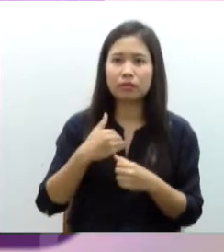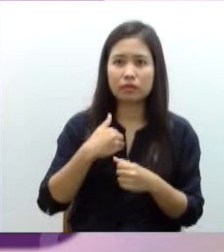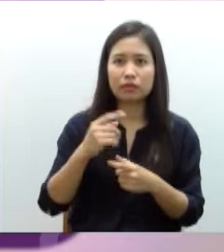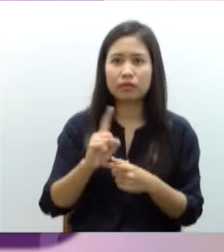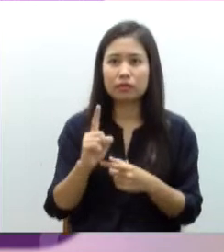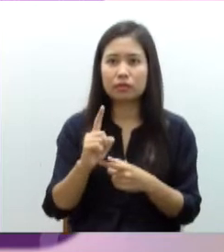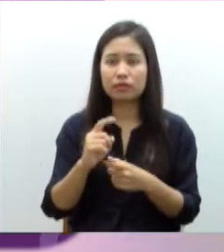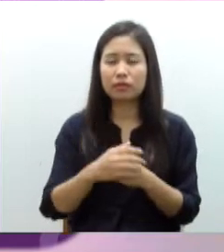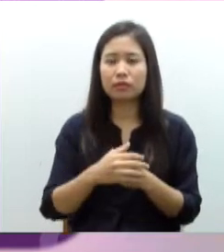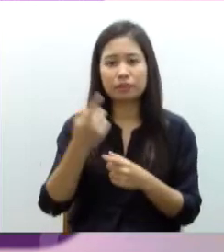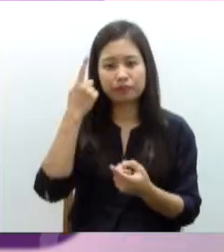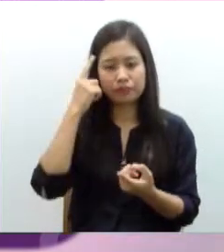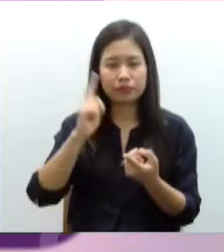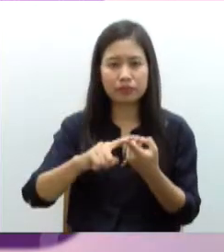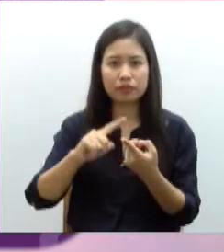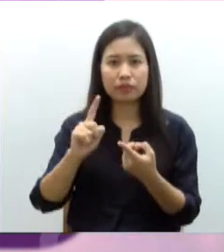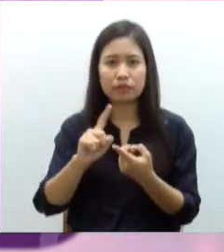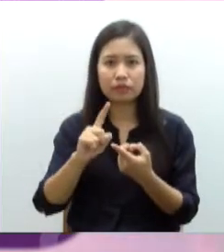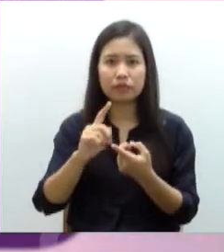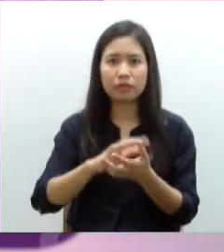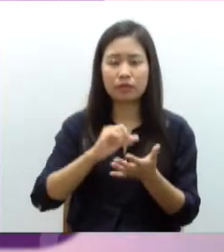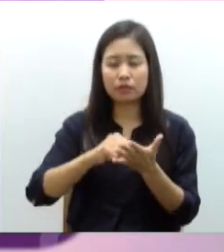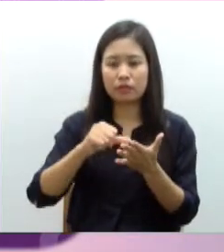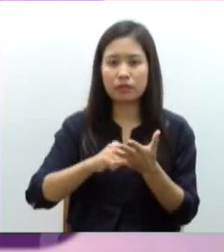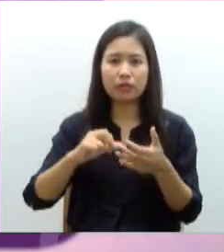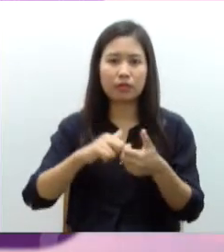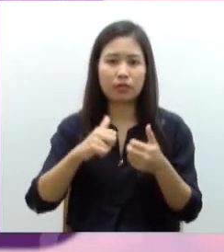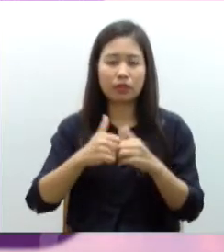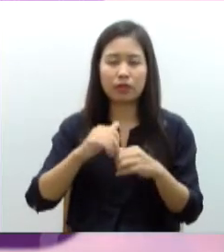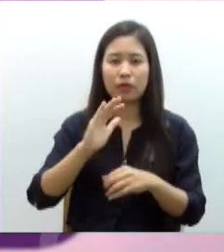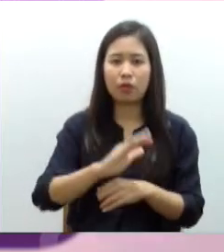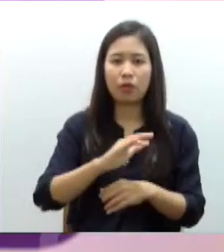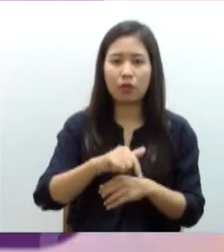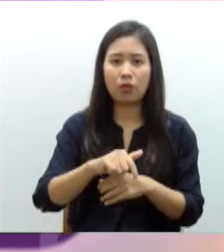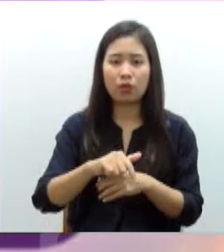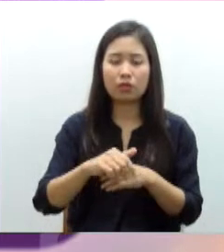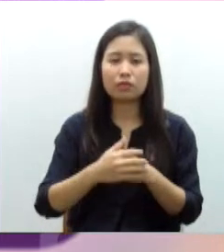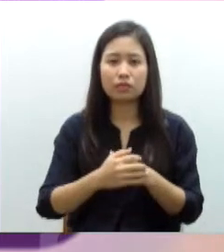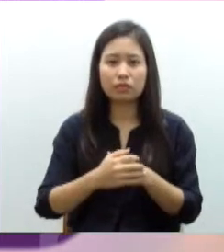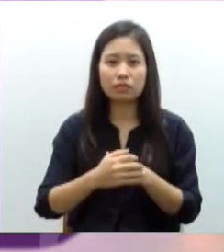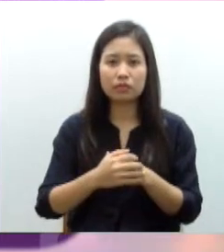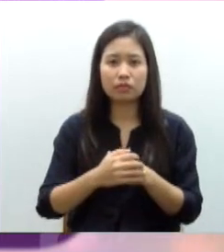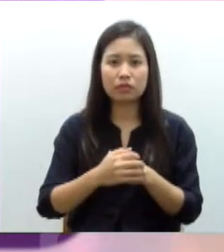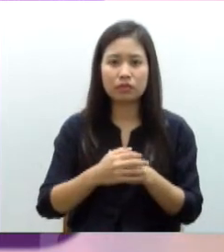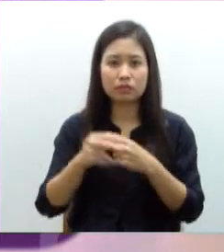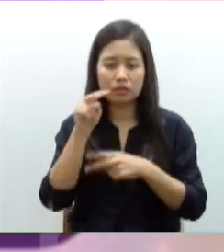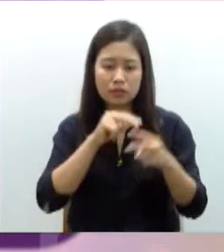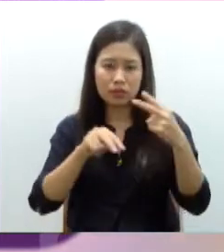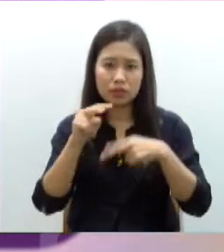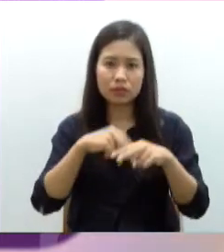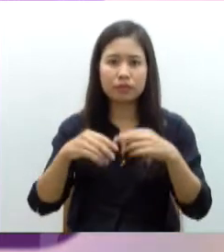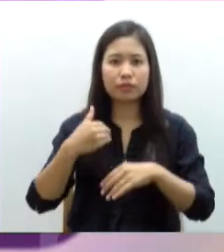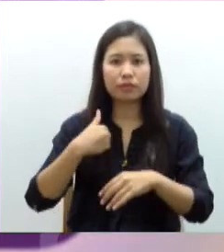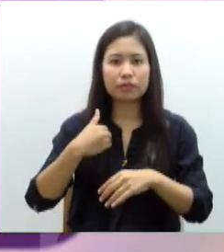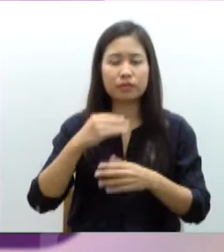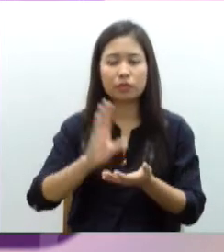การสื่อความหมายกันแล้วก็การไปปรับใช้ของแต่ละหน่วยเนี่ยจะค่อนข้างแตกต่างกันแล้วก็การตรวจของที่ปรึกษาก็เ